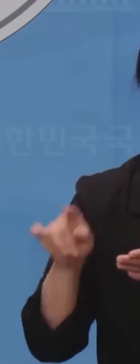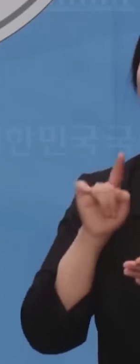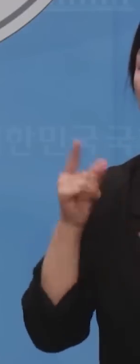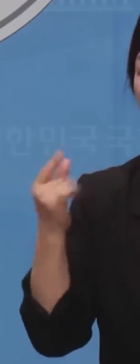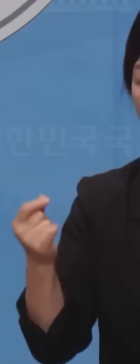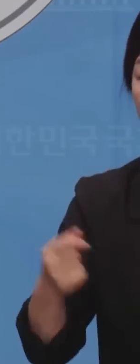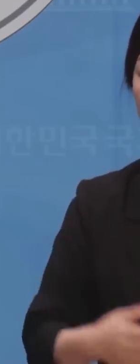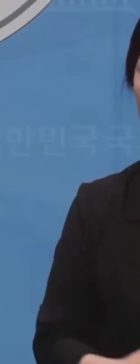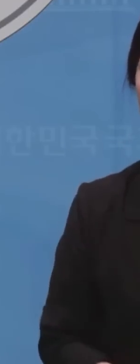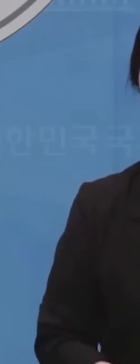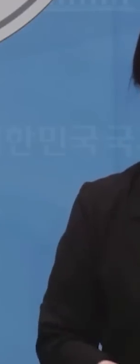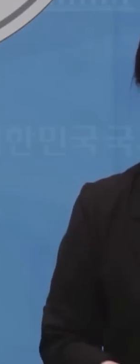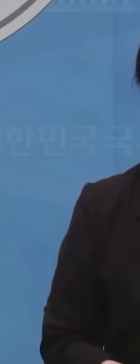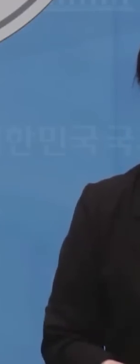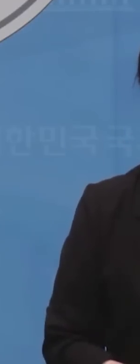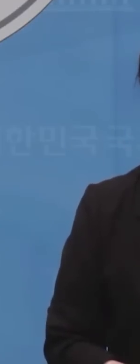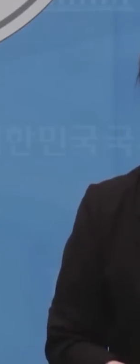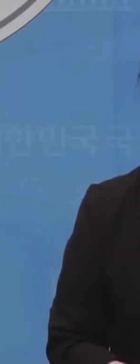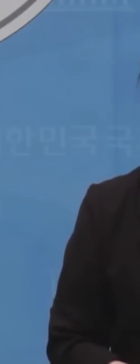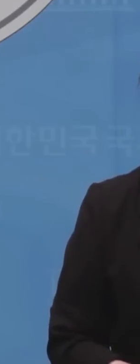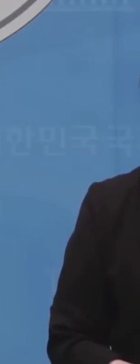말일 뿐입니다.